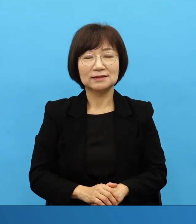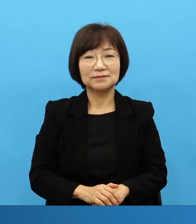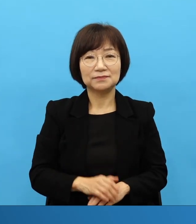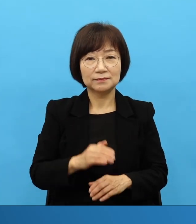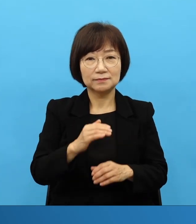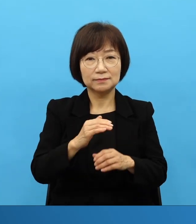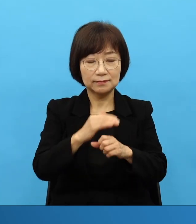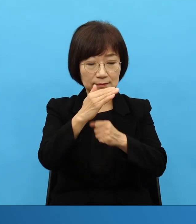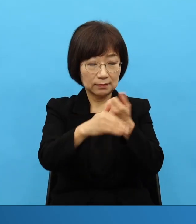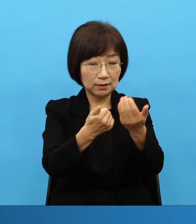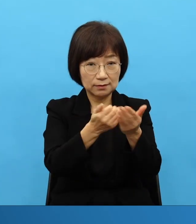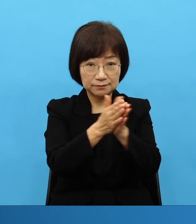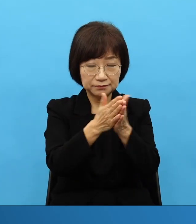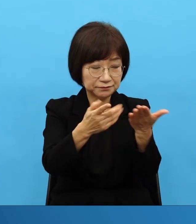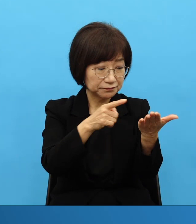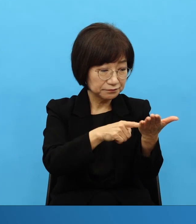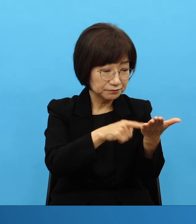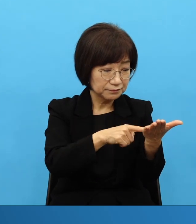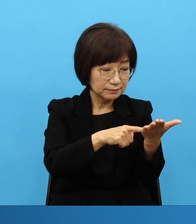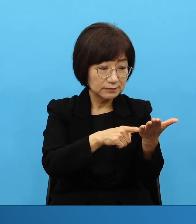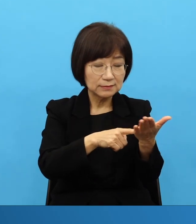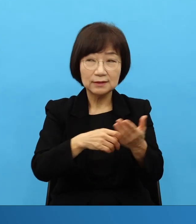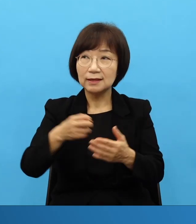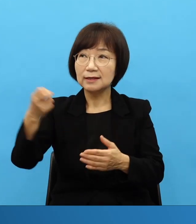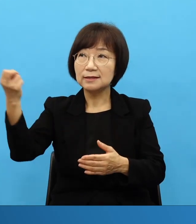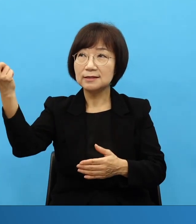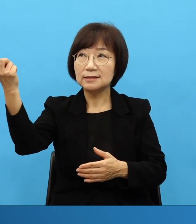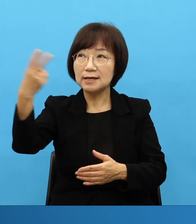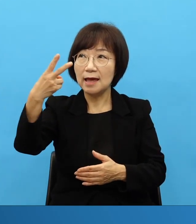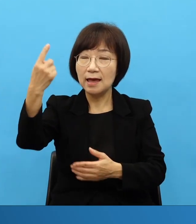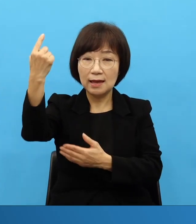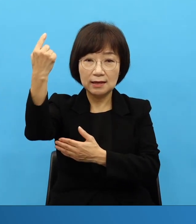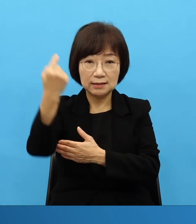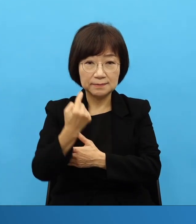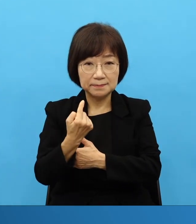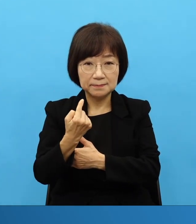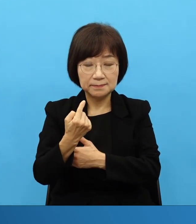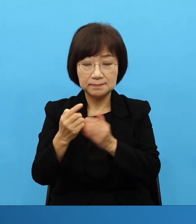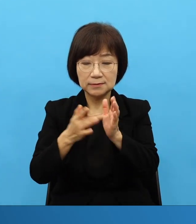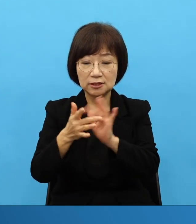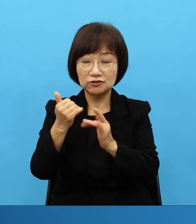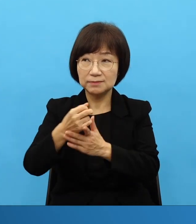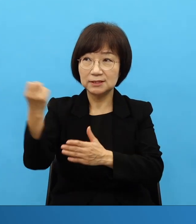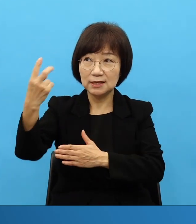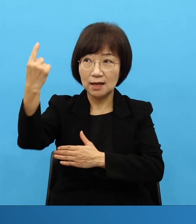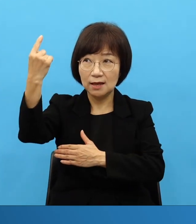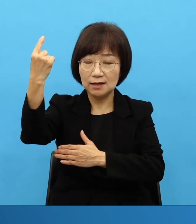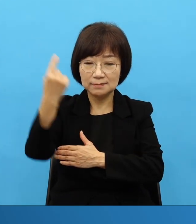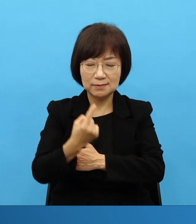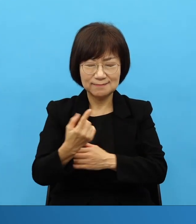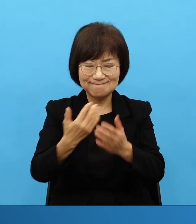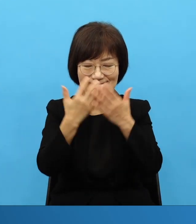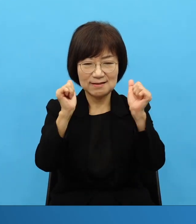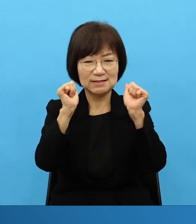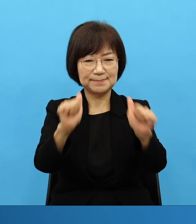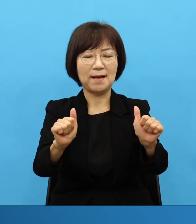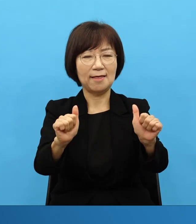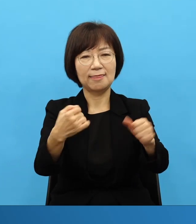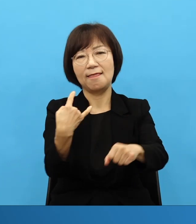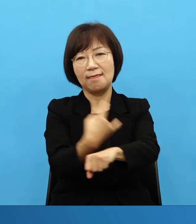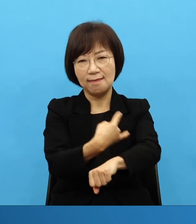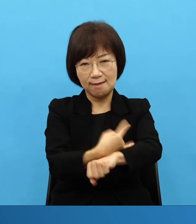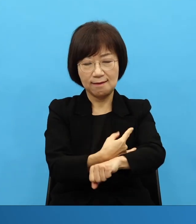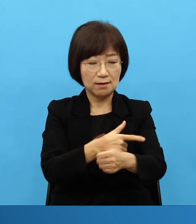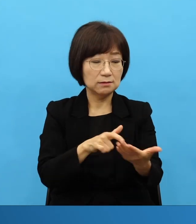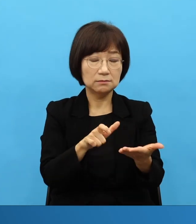오셔서 모든 것을 심판하는 천국, 지옥으로 끝나는 거라고 And 생각해요. many scholars are saying there will become a time of end, but we see that at the second